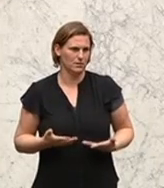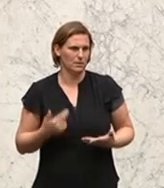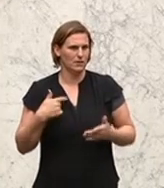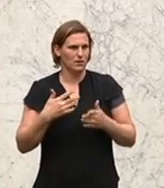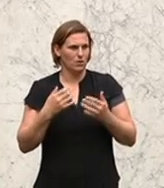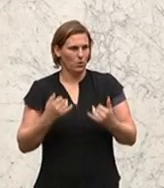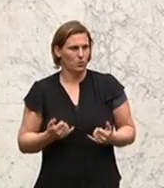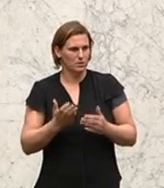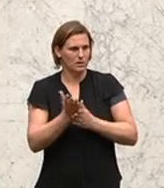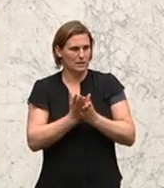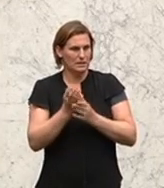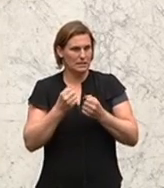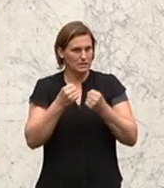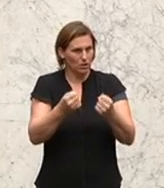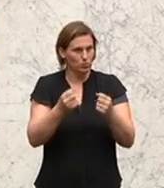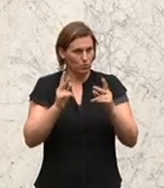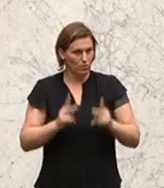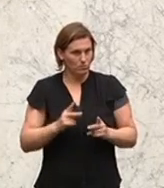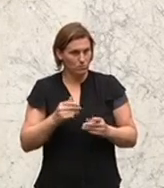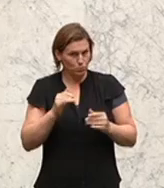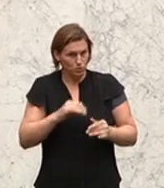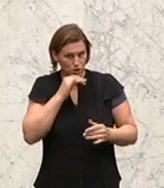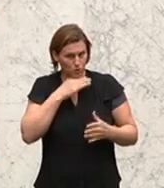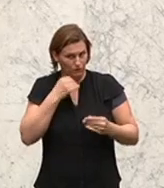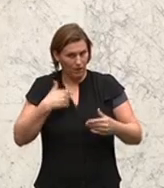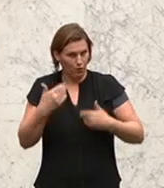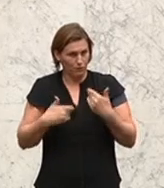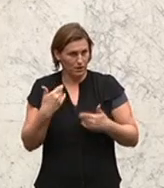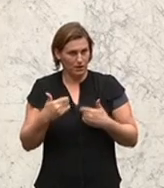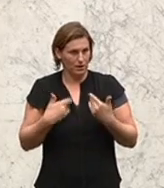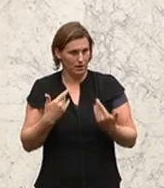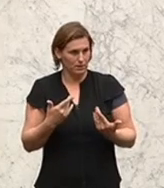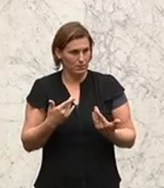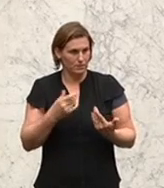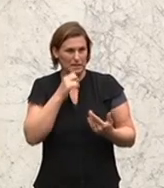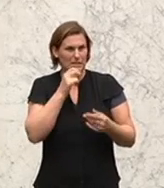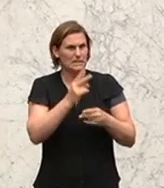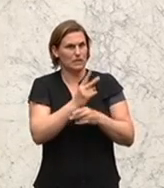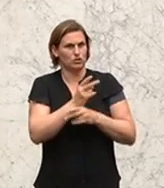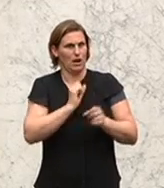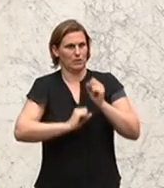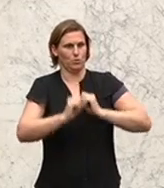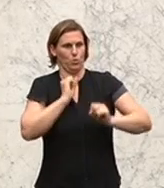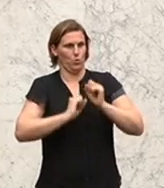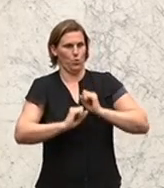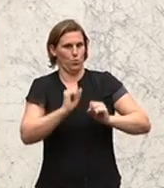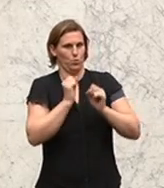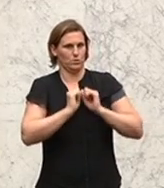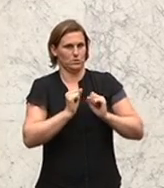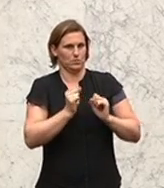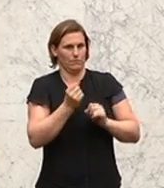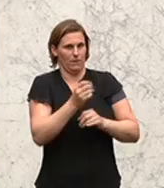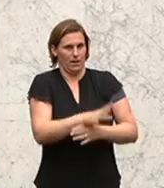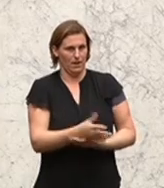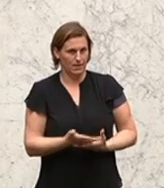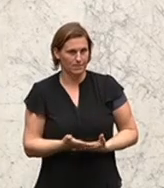ein Dienstauto unaufgeregt diskutieren können. Nicht? Und über den Chauffeur nehme ich auch, da ist ja kein Staatsnotstand ausgebrochen, weil ich